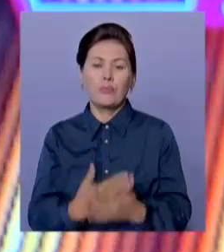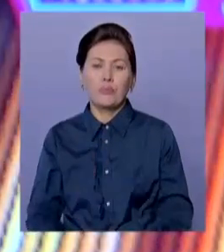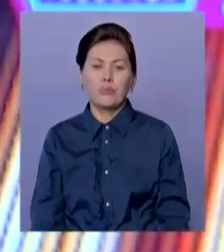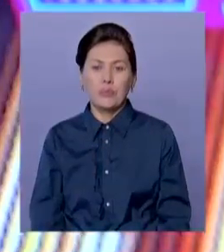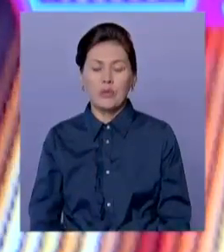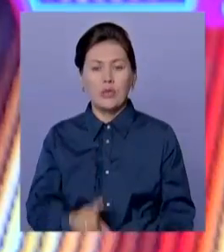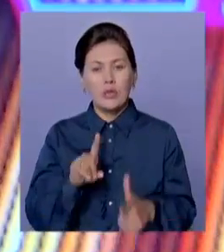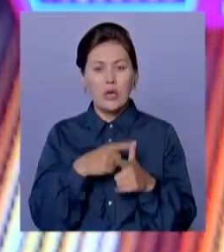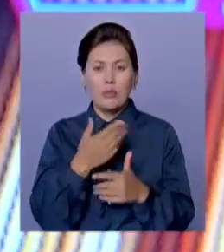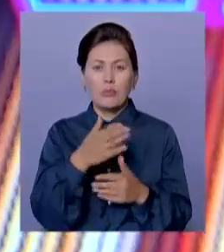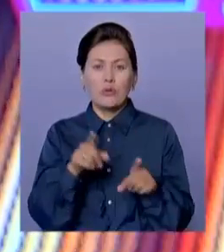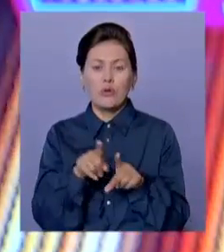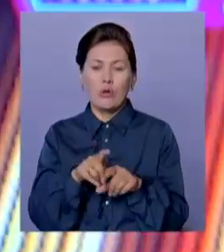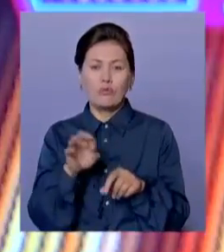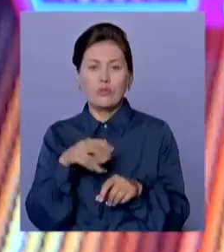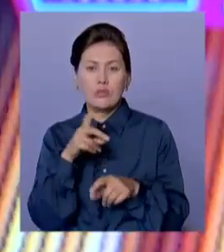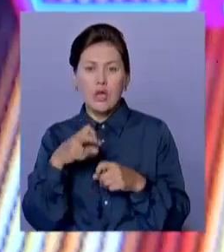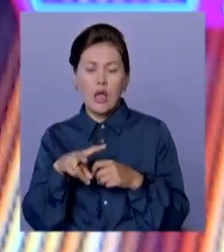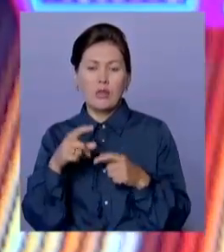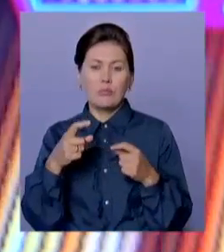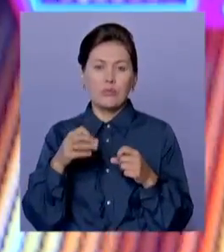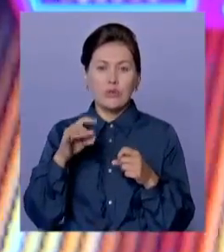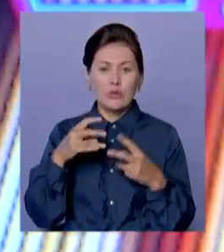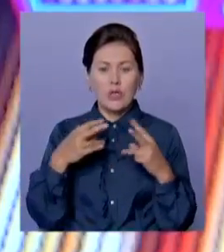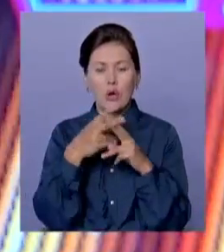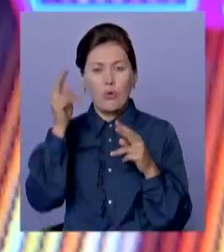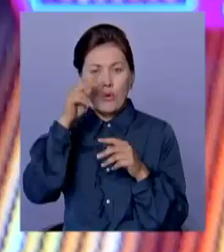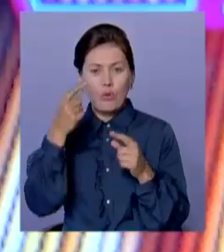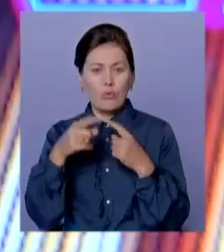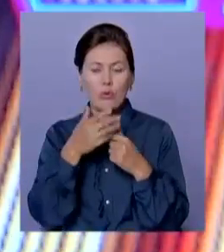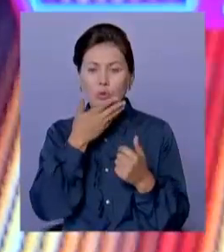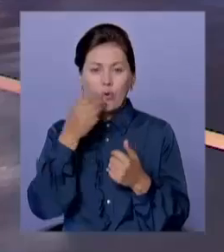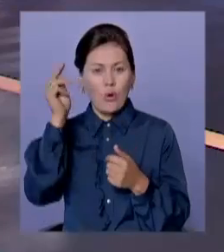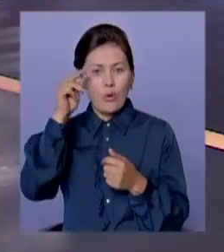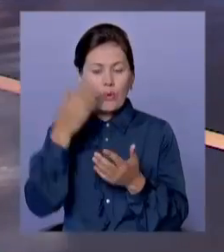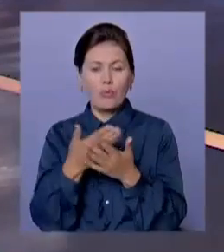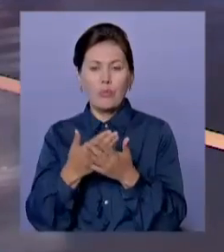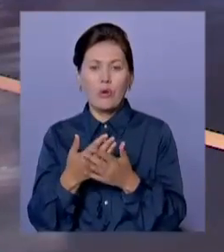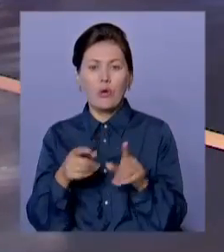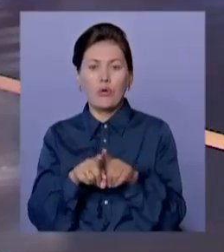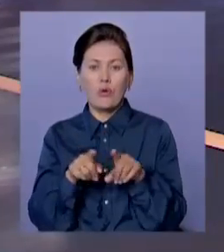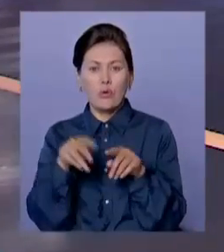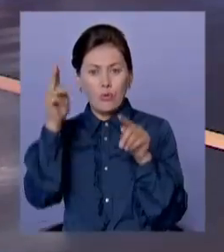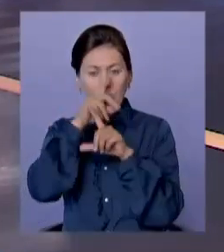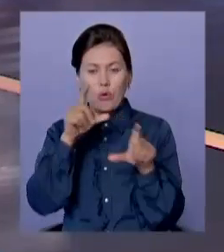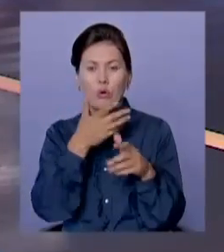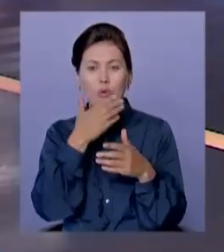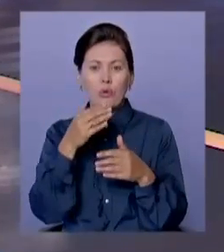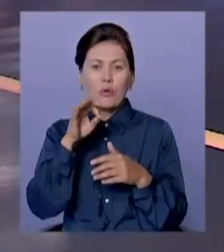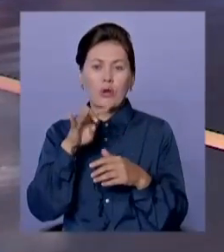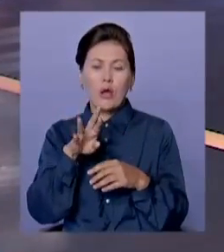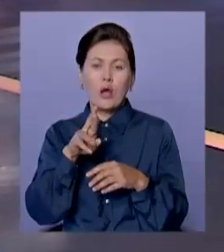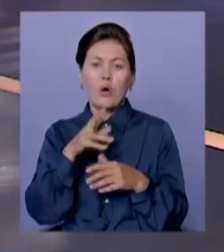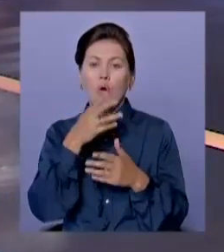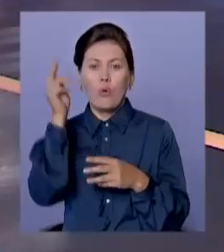Жоқ әлде бізде бүйтіп бөлек футзалды барып бір теориясын, техникасын оқитын мектеп жоқ әлде? Ондай мектеп әлі жоқ, теориясын оқып